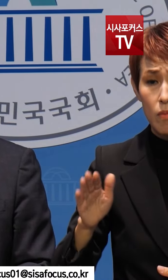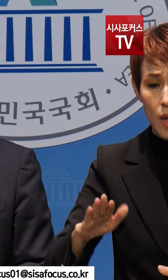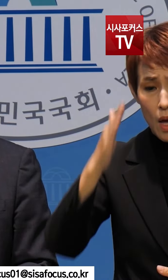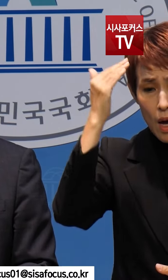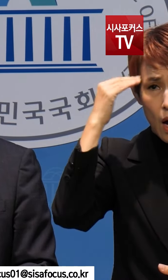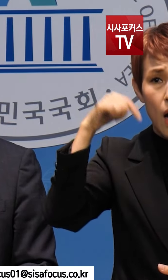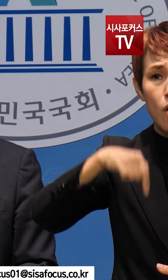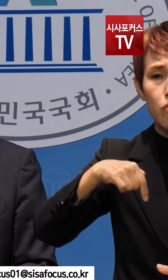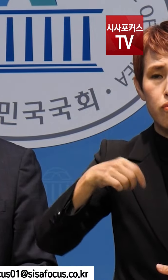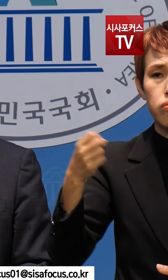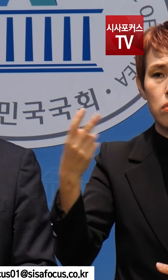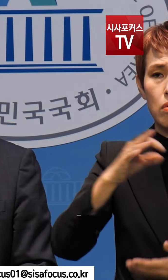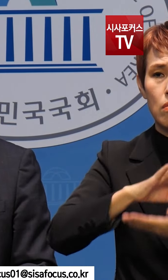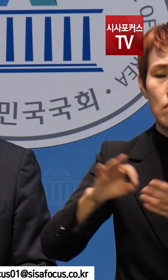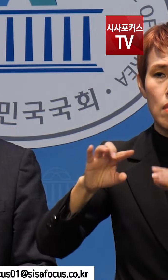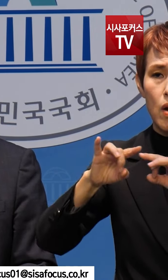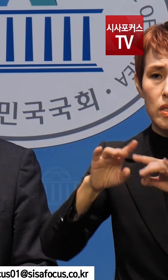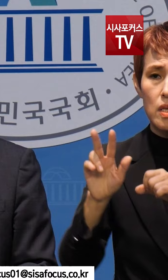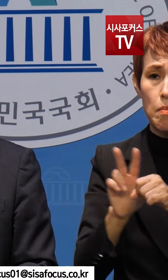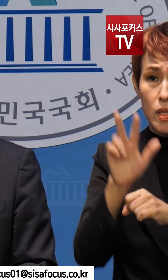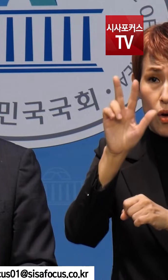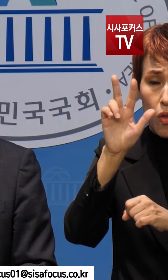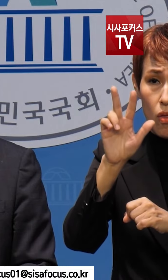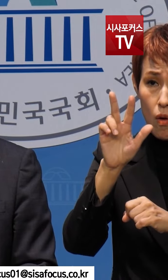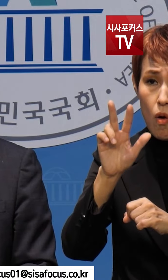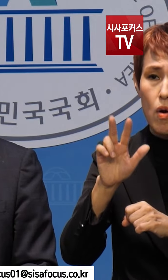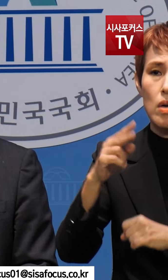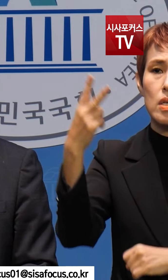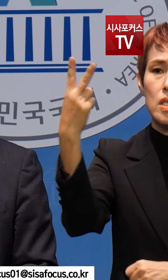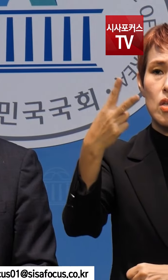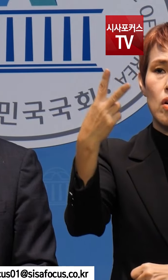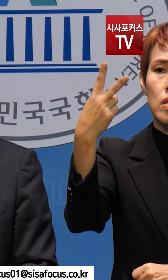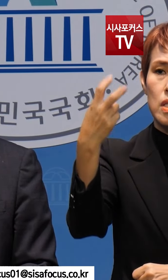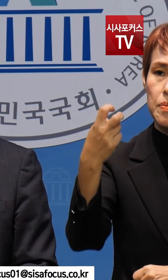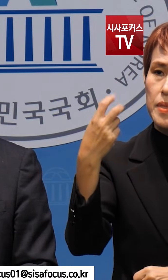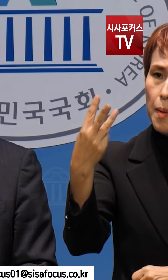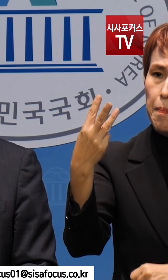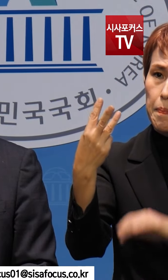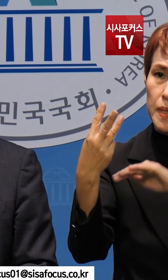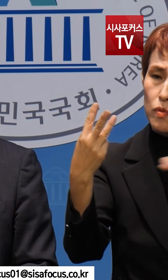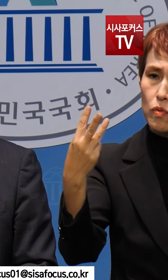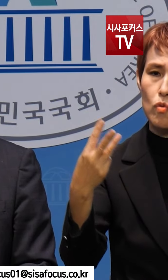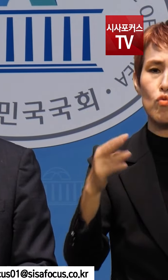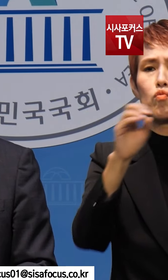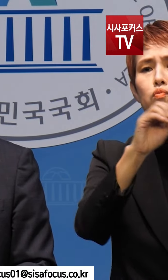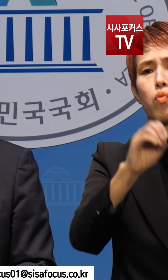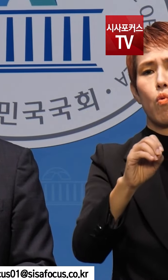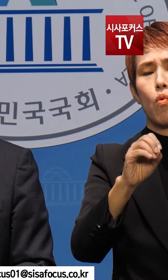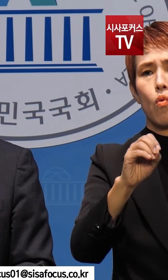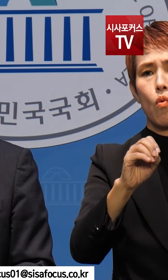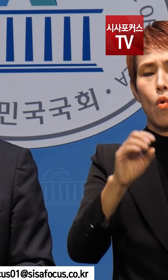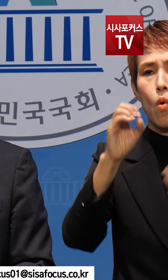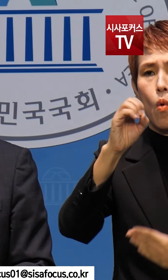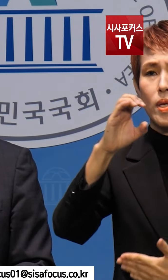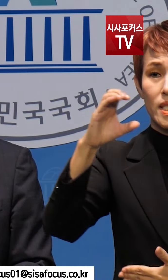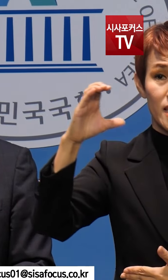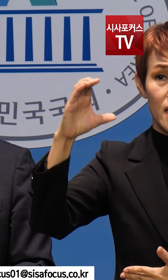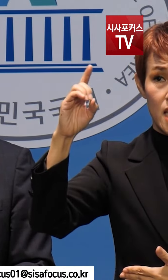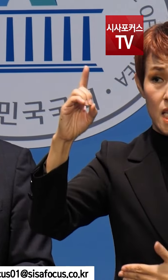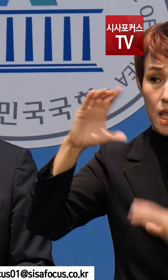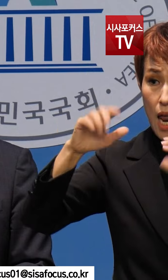우리나라 재생에너지 발전량 비중은 2023년 기준 약 9% OECD 국가